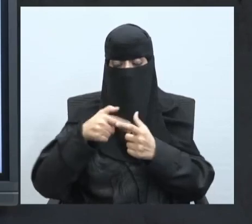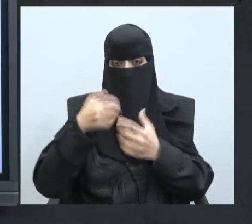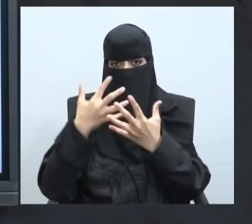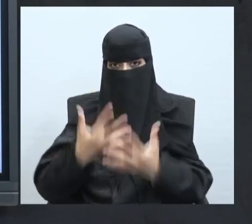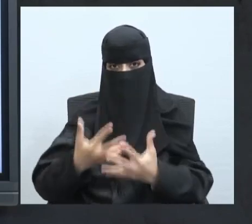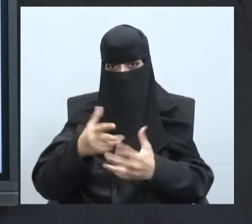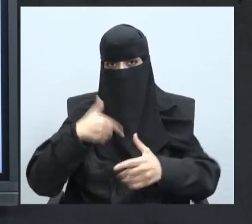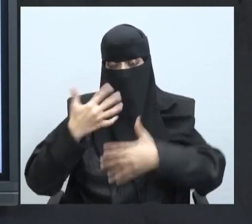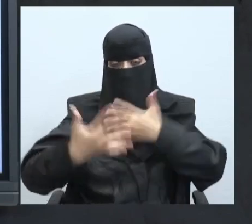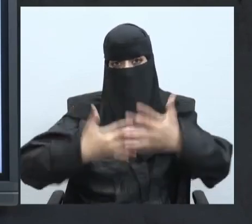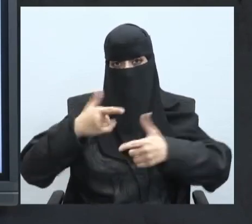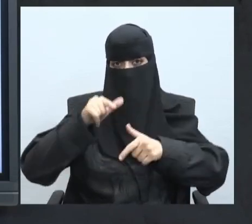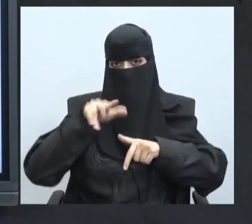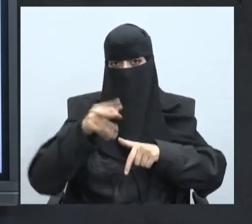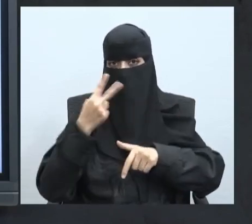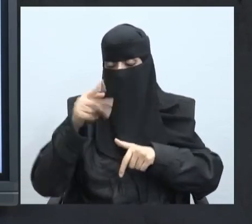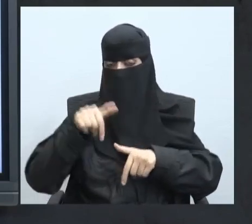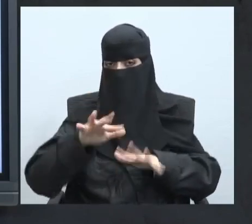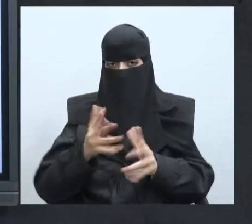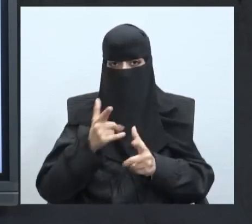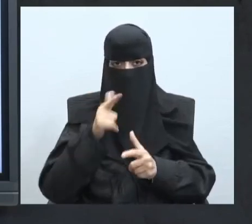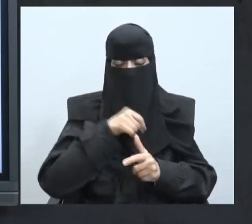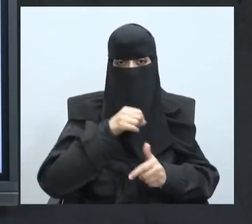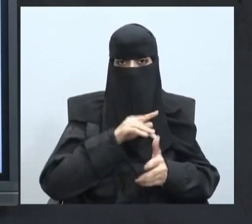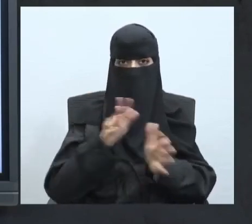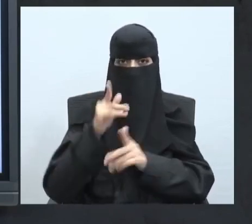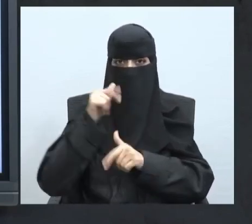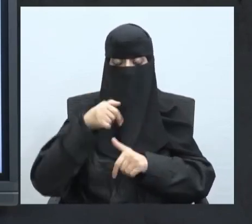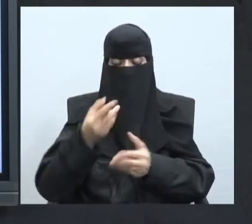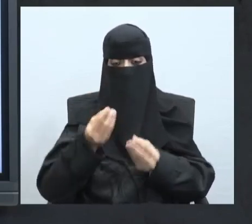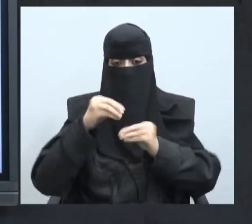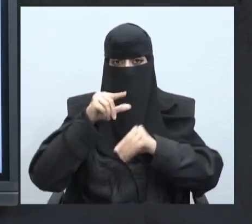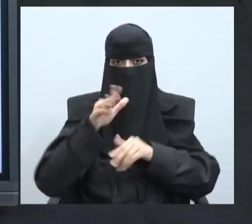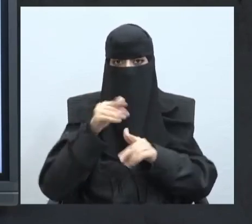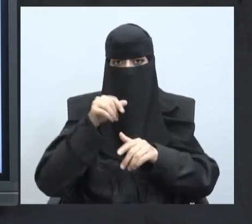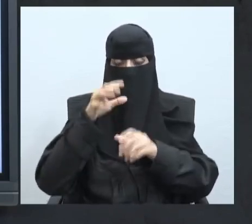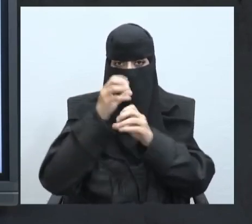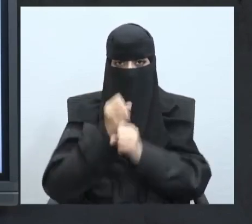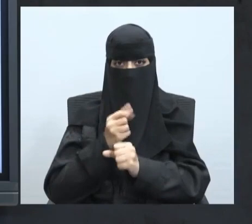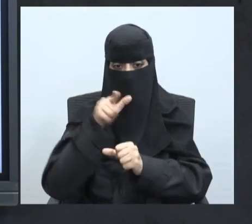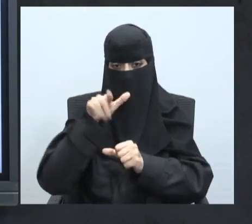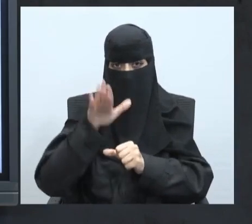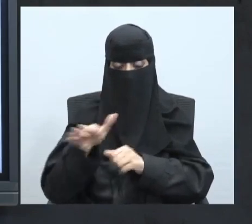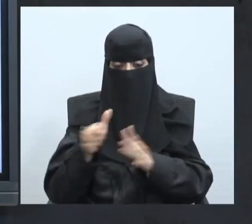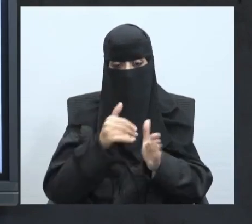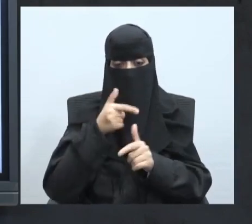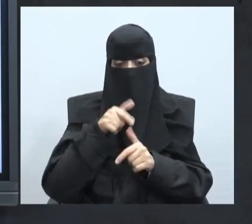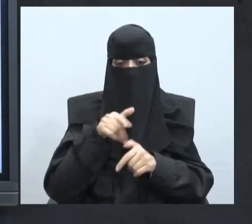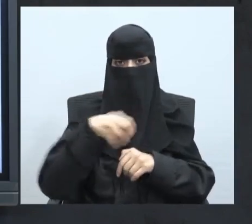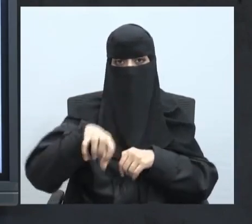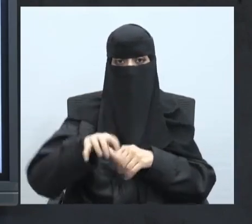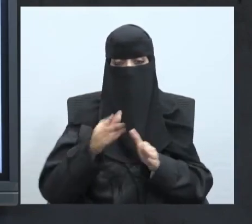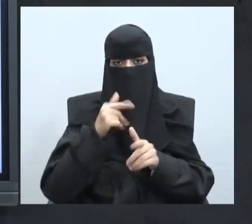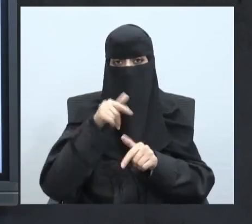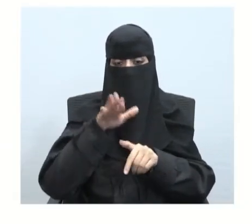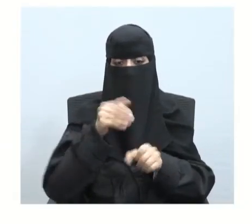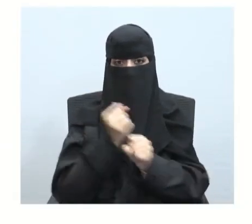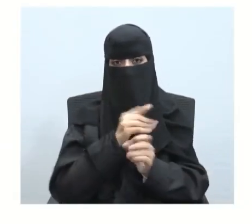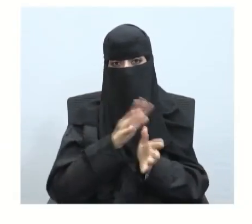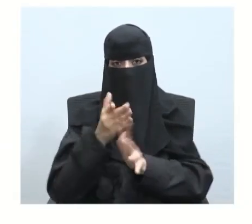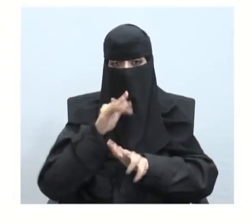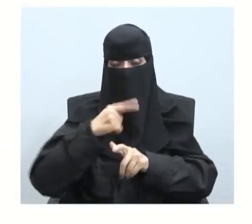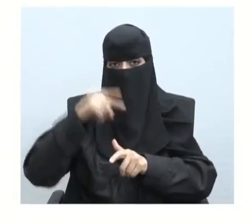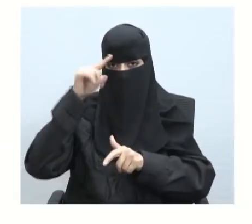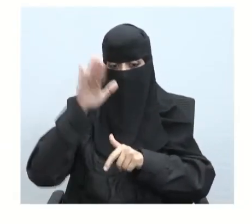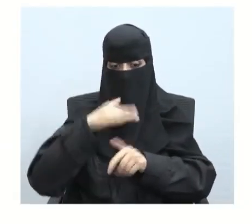الزخم والطاقه الحركيه وارى ايهما يكون ماذا ايهما يكون محفوظ في هذه الجزئيه دعنا نطبق بعض